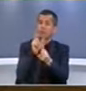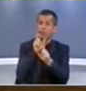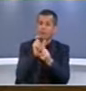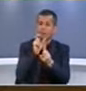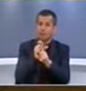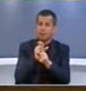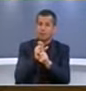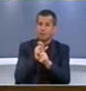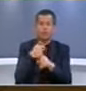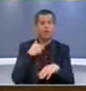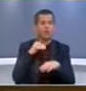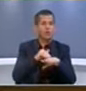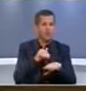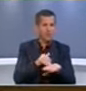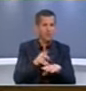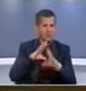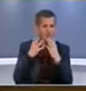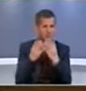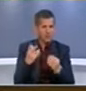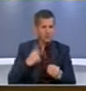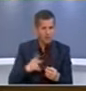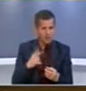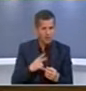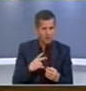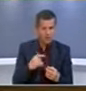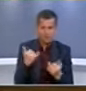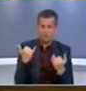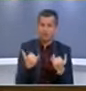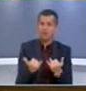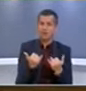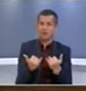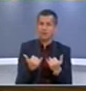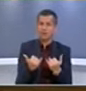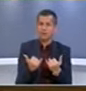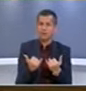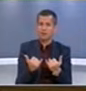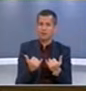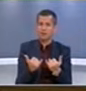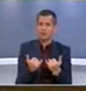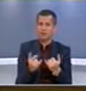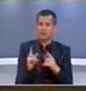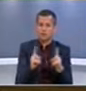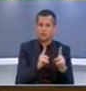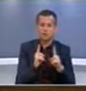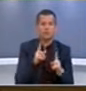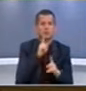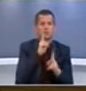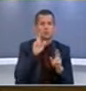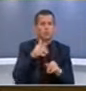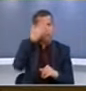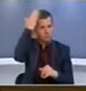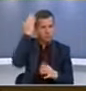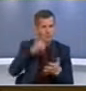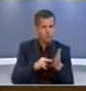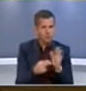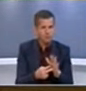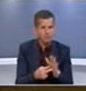personal qar komite lid me at se aktual p momen duk nj gje e csh mja shs